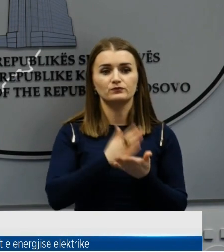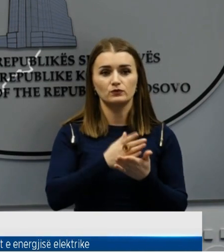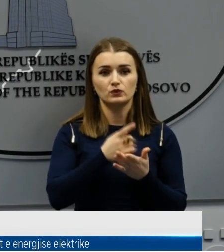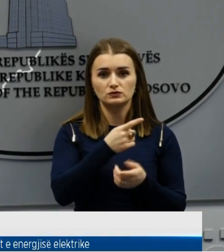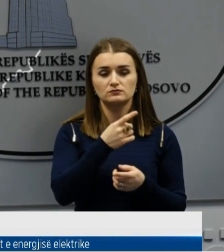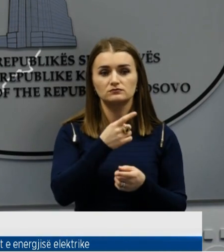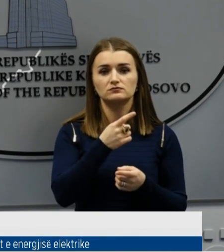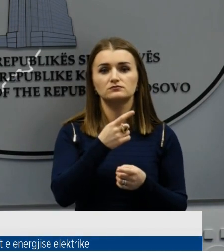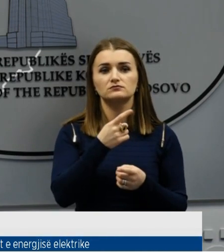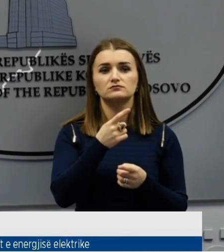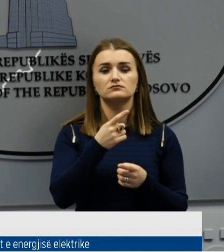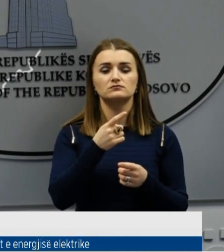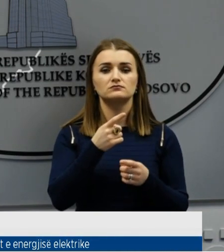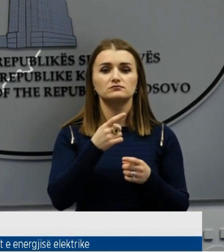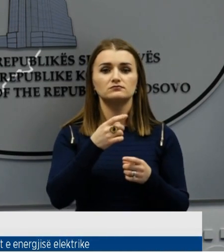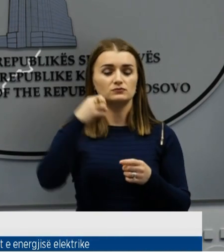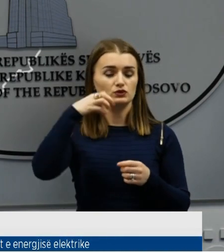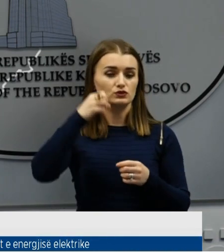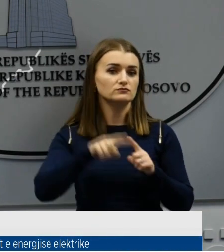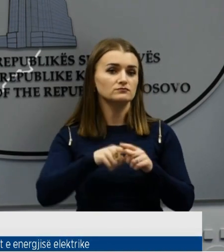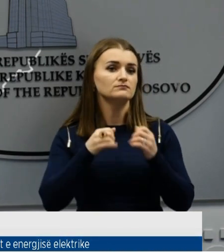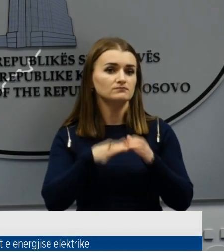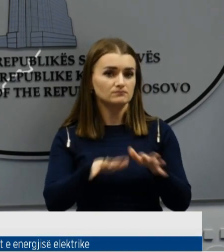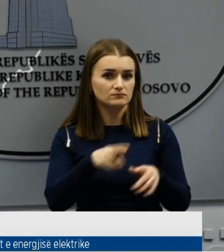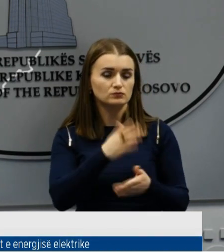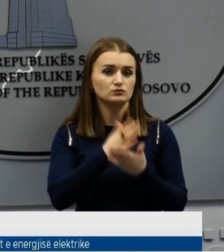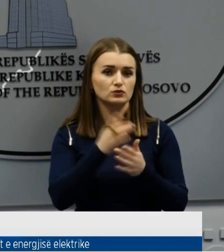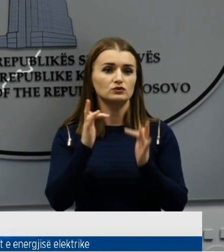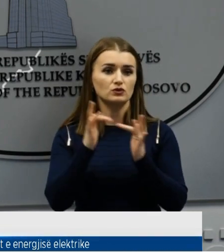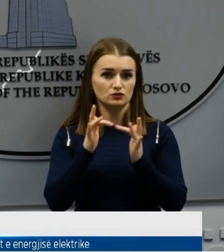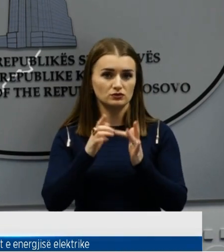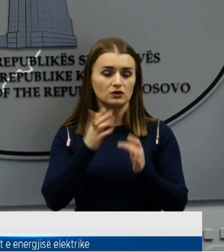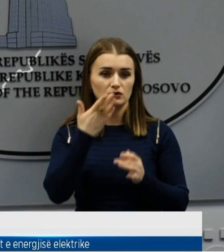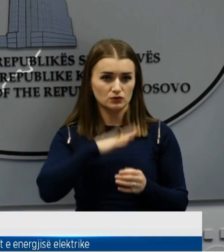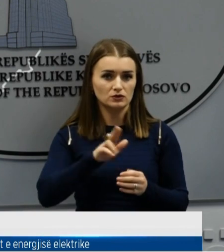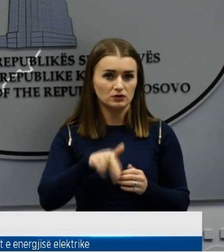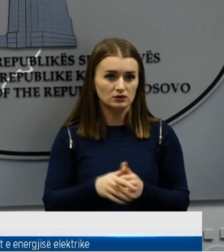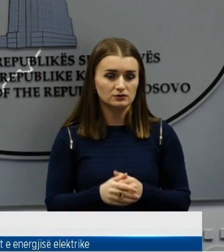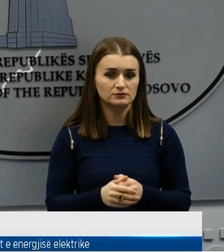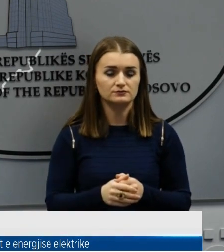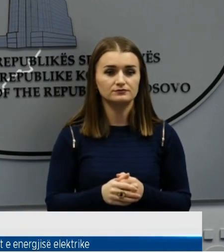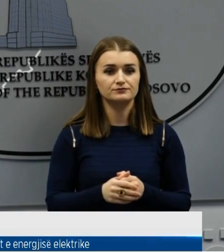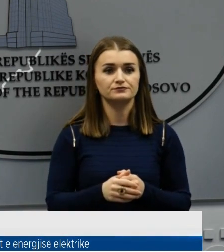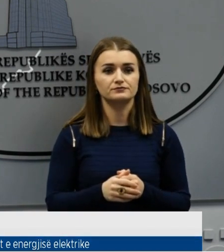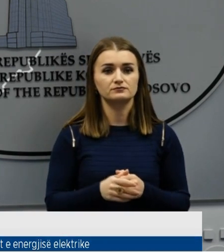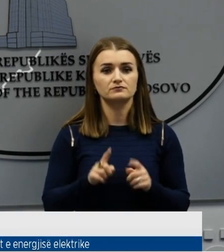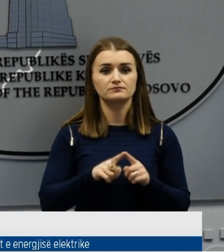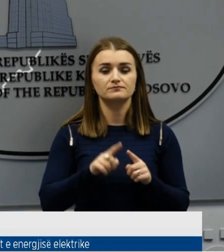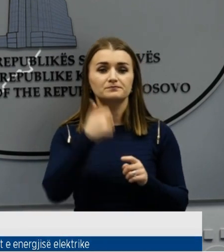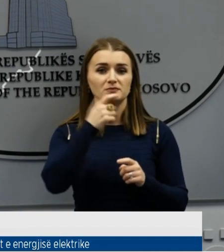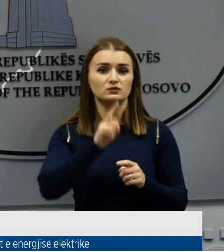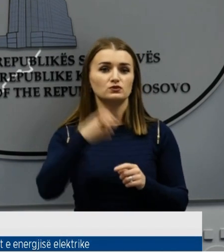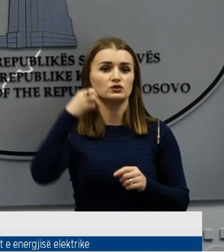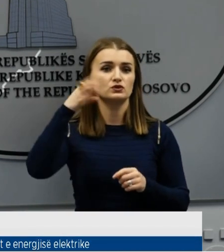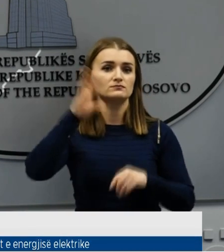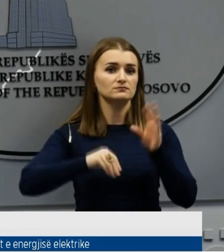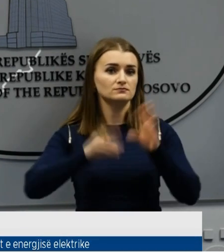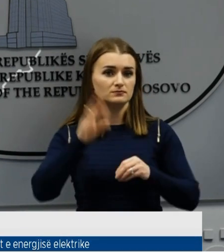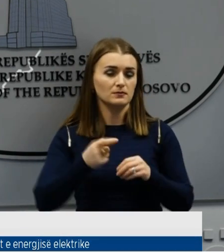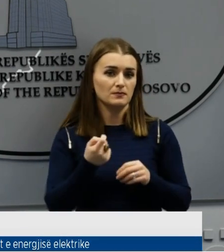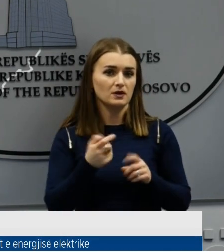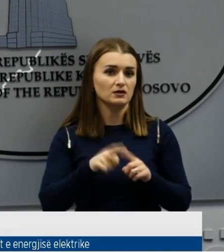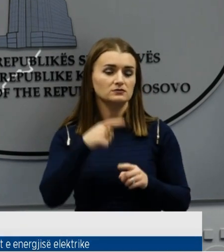dhe institucionet relevante lidhur me aplikimin e reduktimeve si mekanizëm i fundit për ruajtje të sigurisë së sistemit elektroenergjetik në